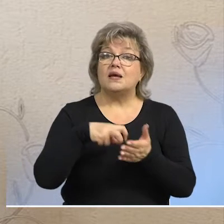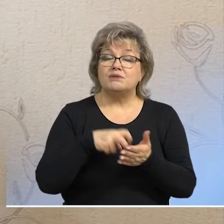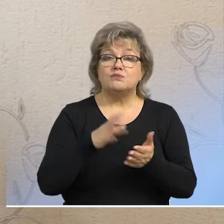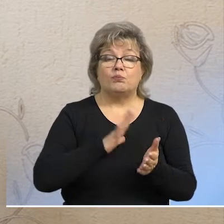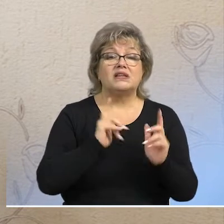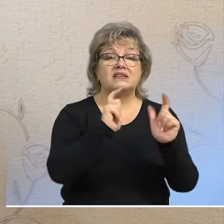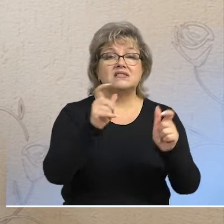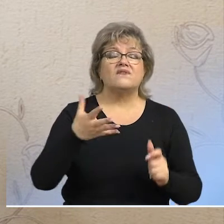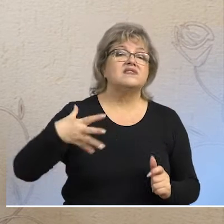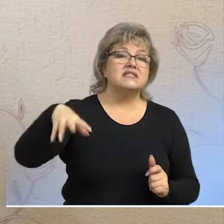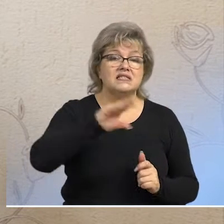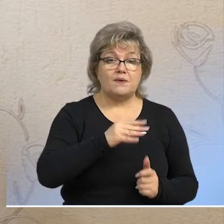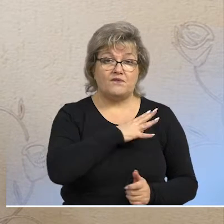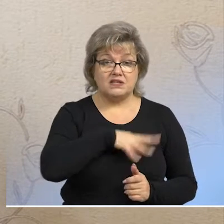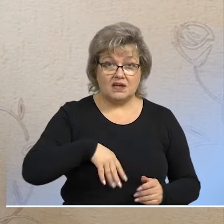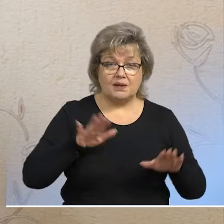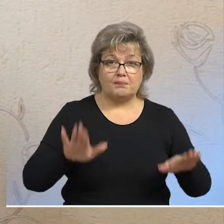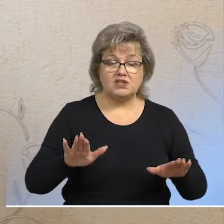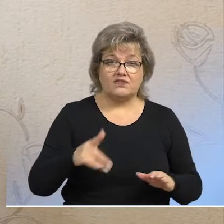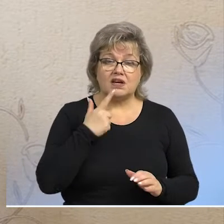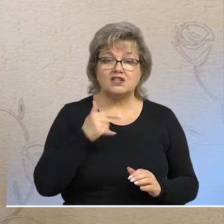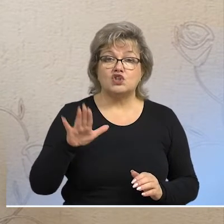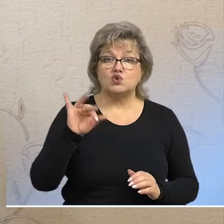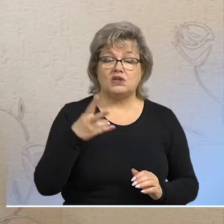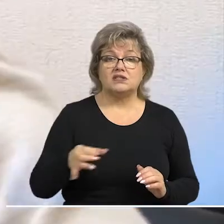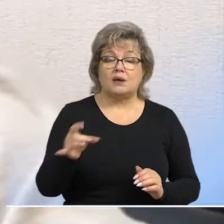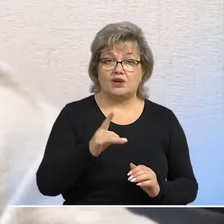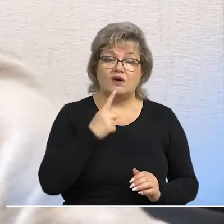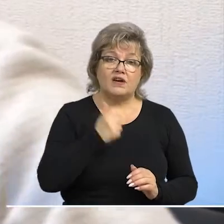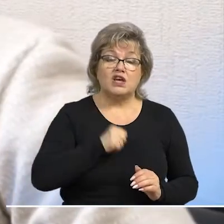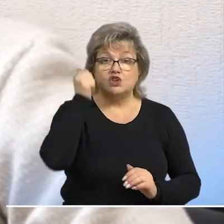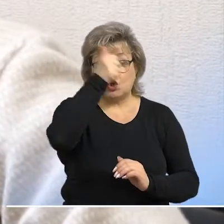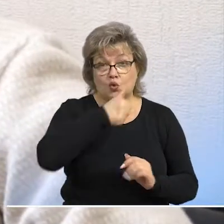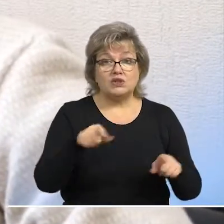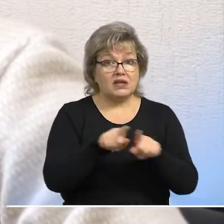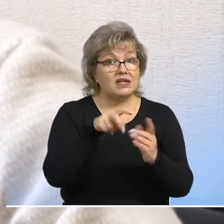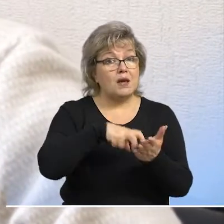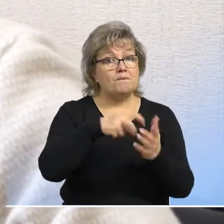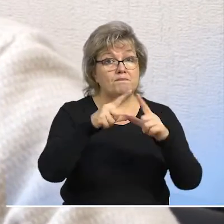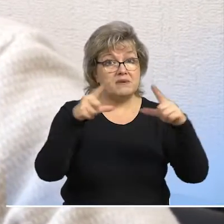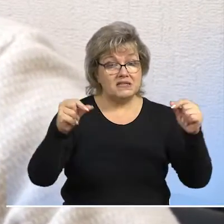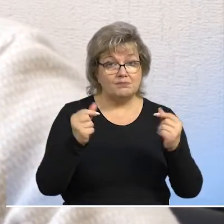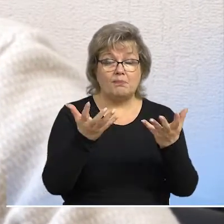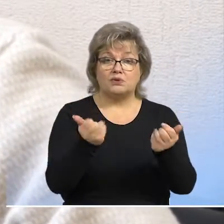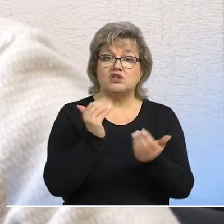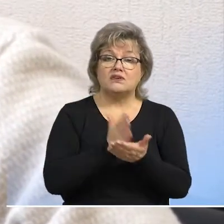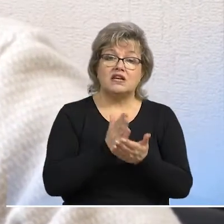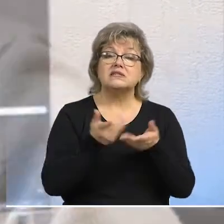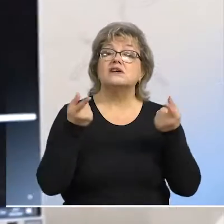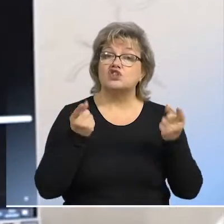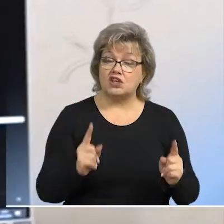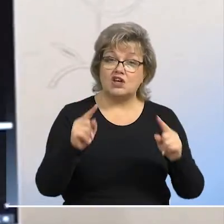письмо будет доставлено всем ветеранам, проживающим на территории Красносулинского района. В военные годы такие письма для получателей